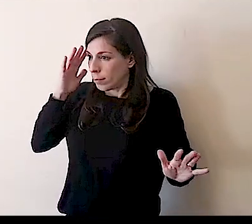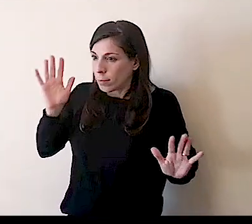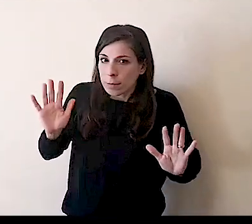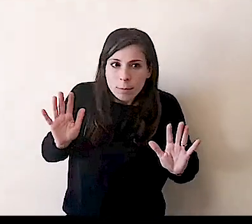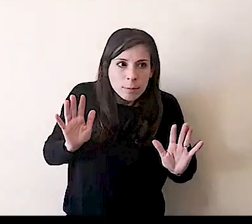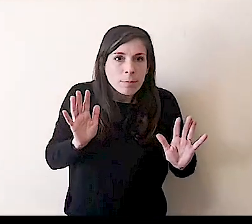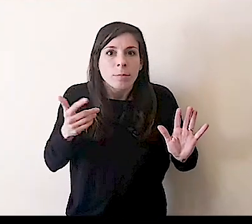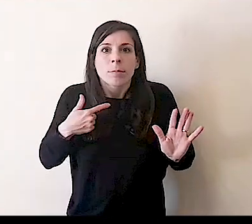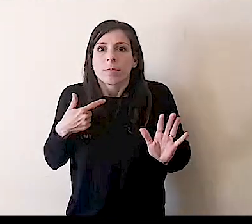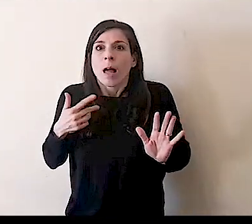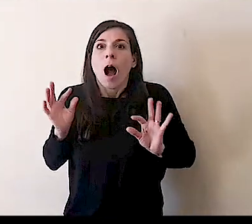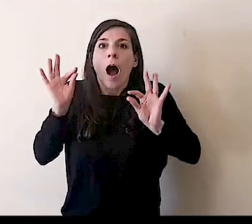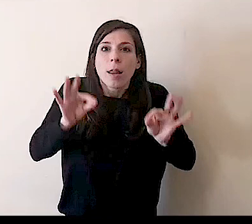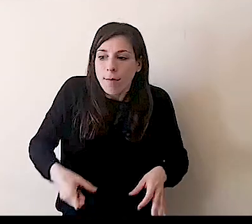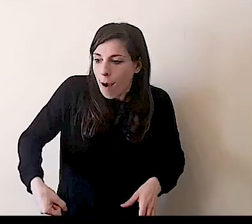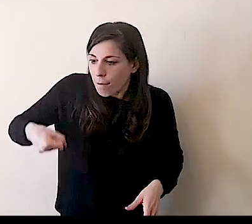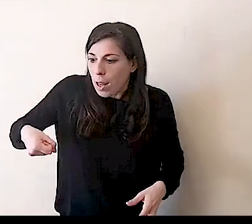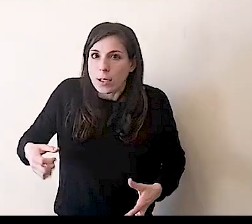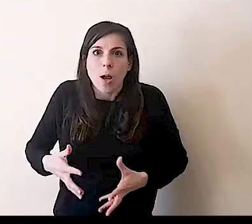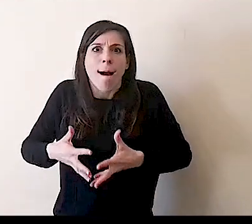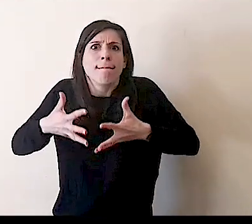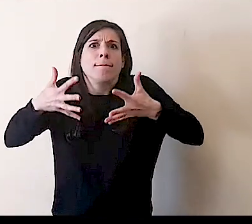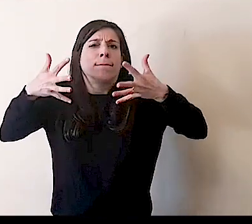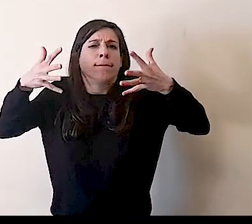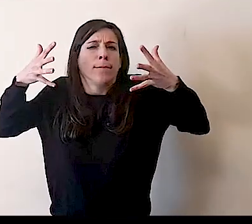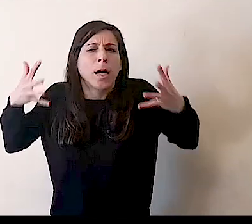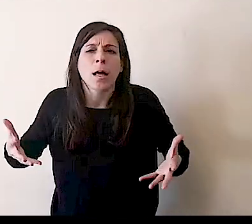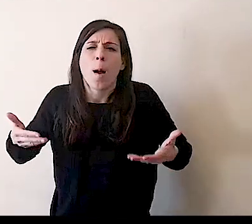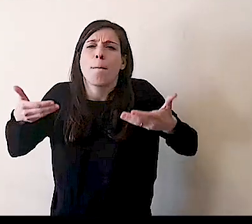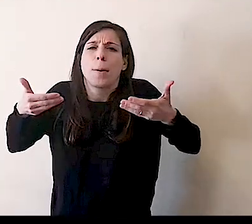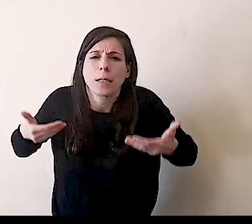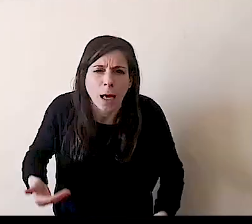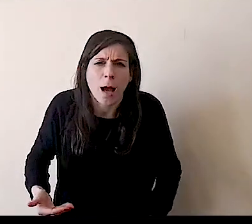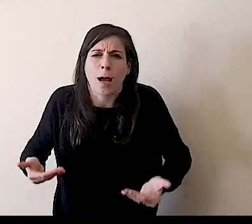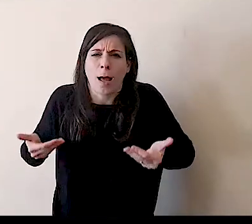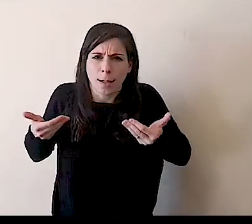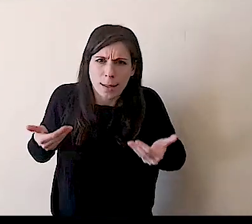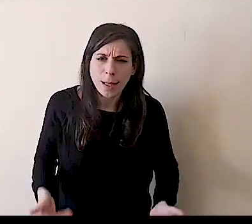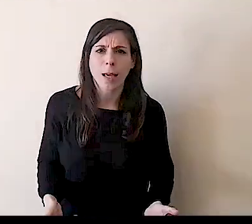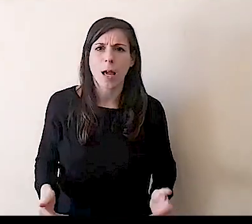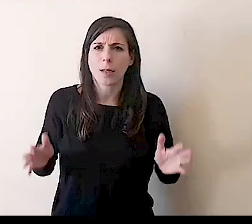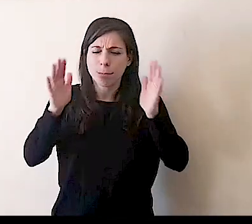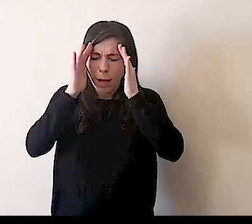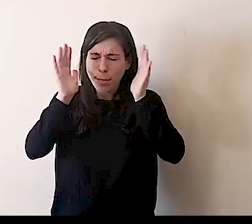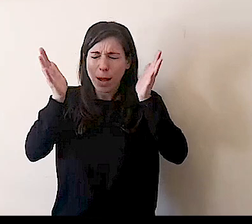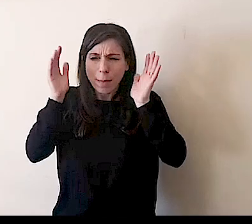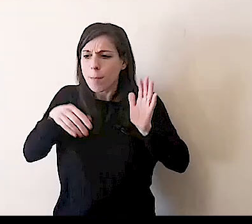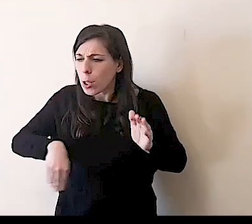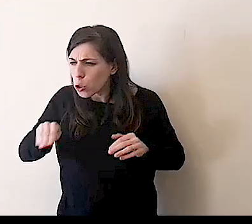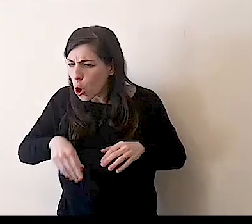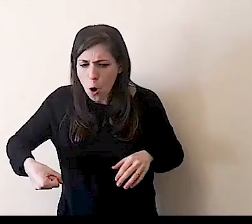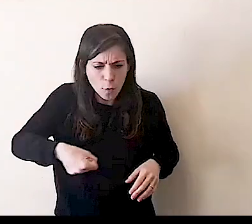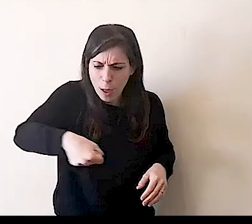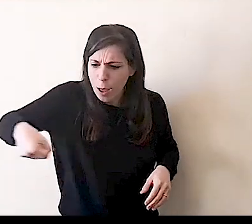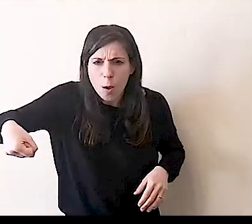pensate un po con una valigia grandissima una valigia pesantone pesantone o ma dove posso